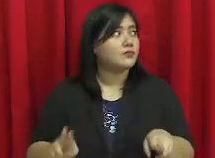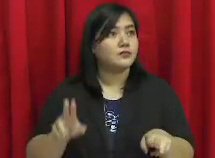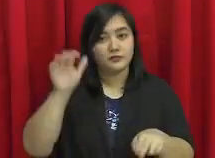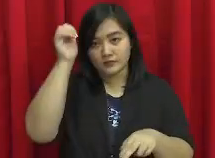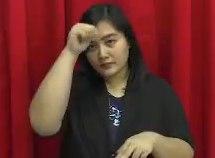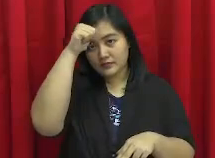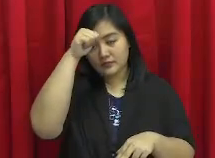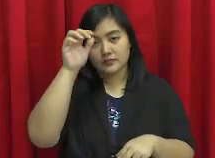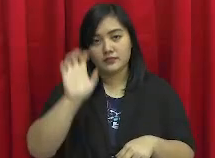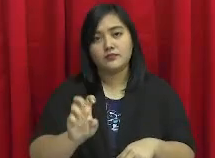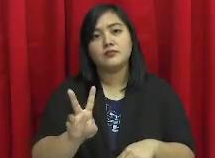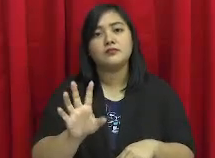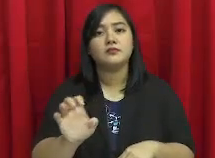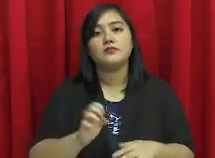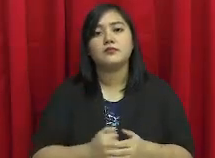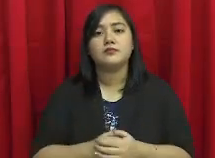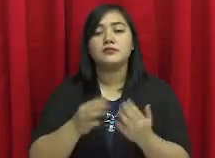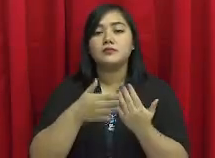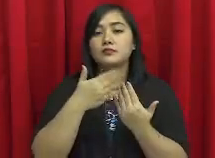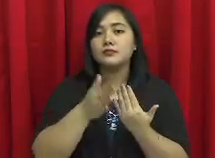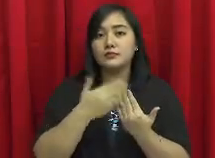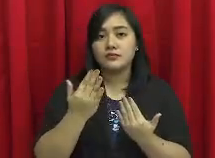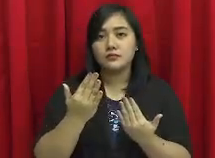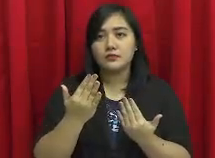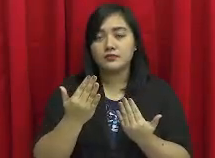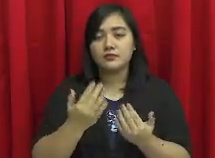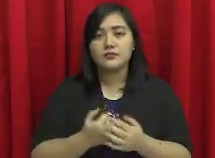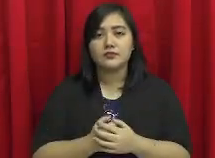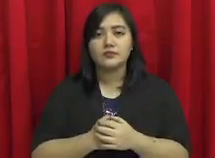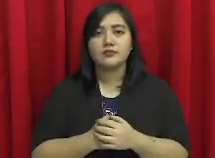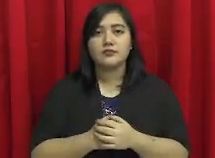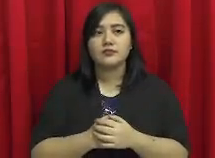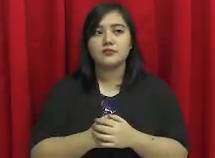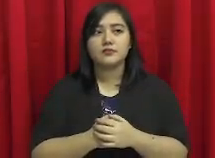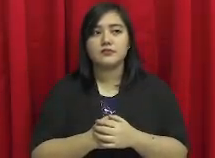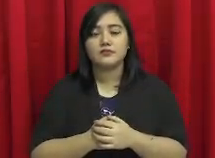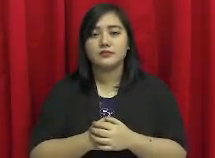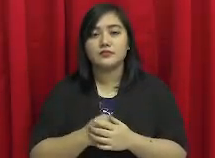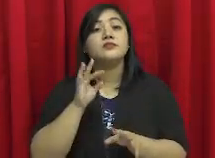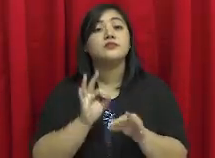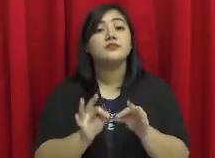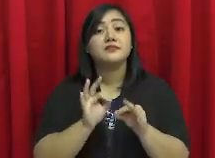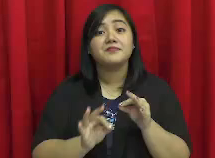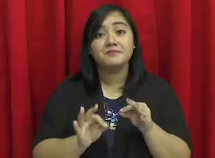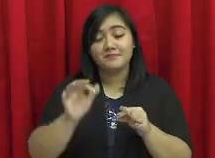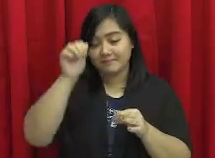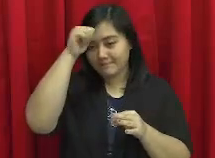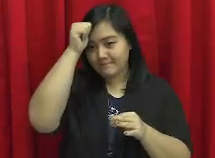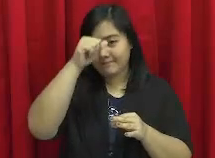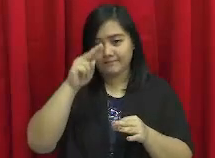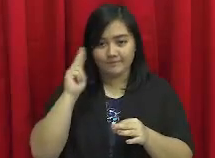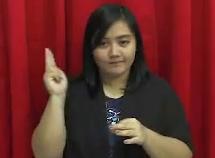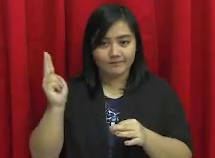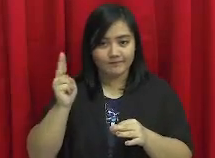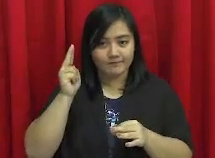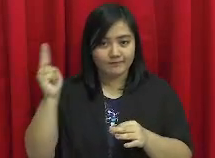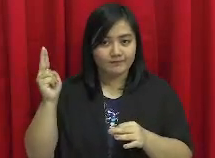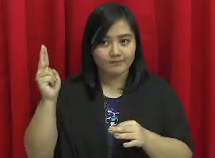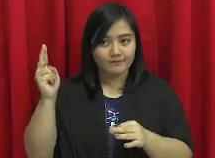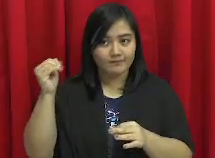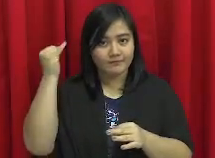kinuha. Kung ginamit niya lang yung kanyang intellect doon. Yeah. Kung ginamit niya lang yung